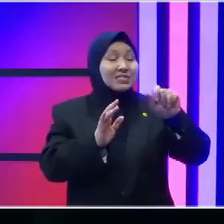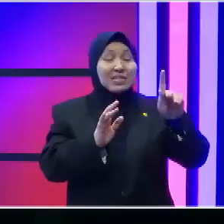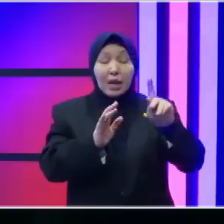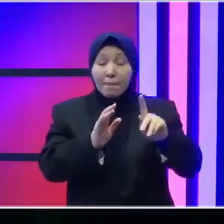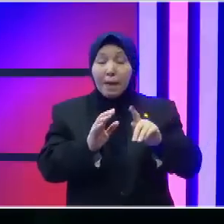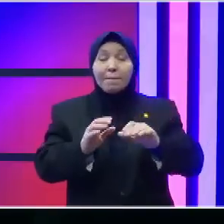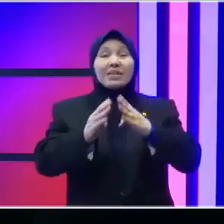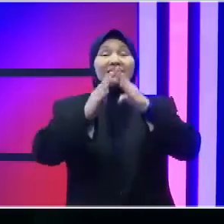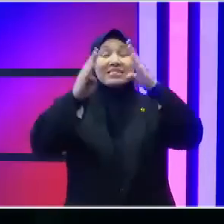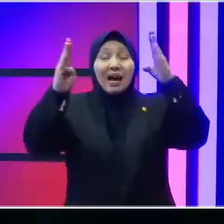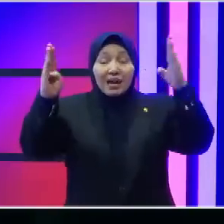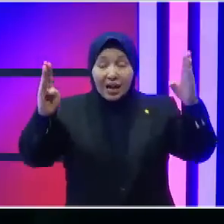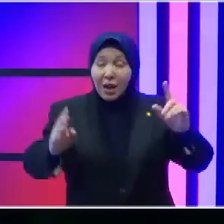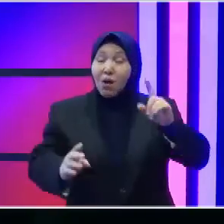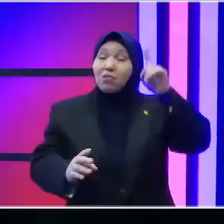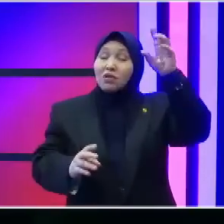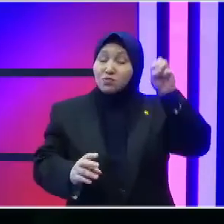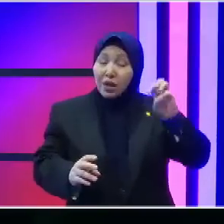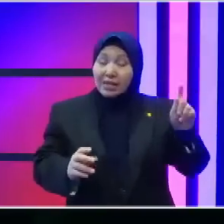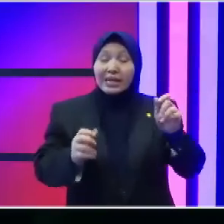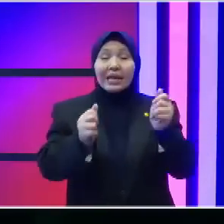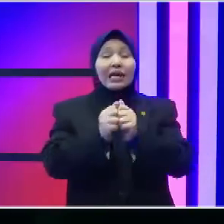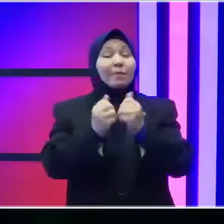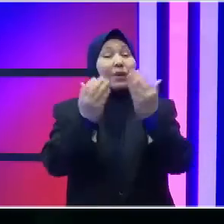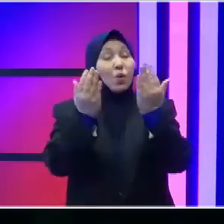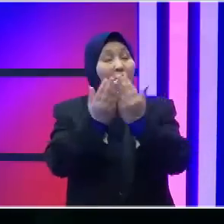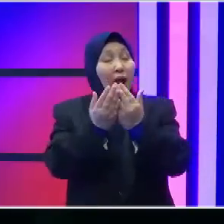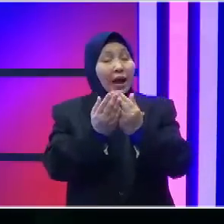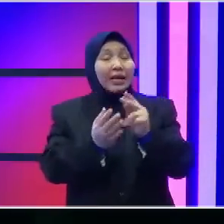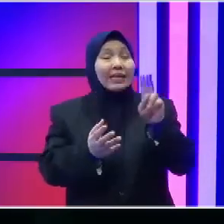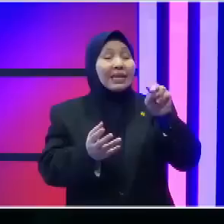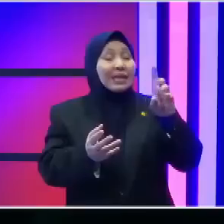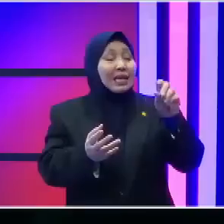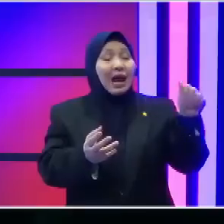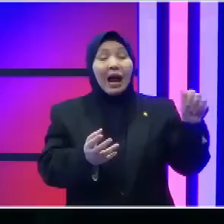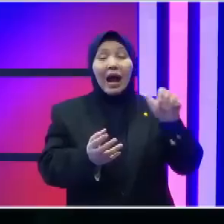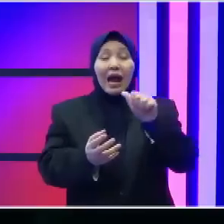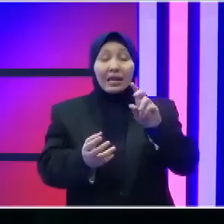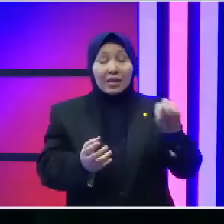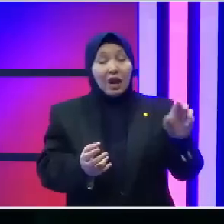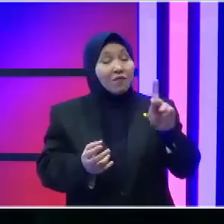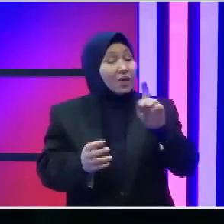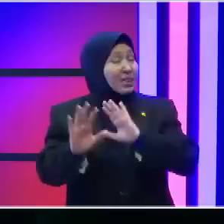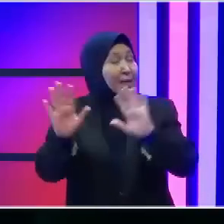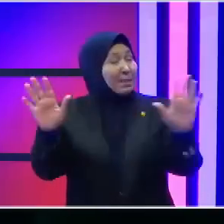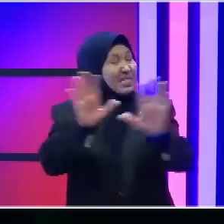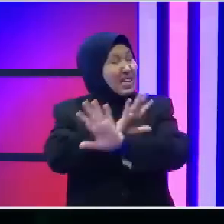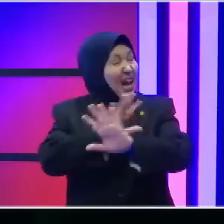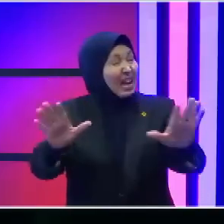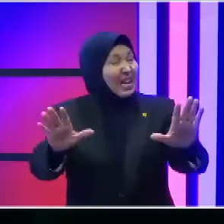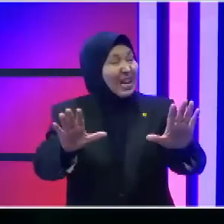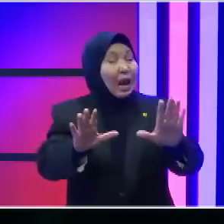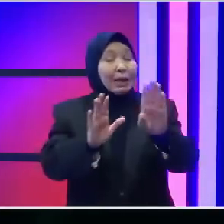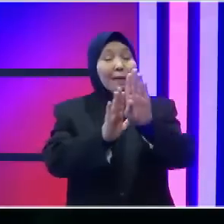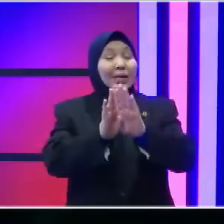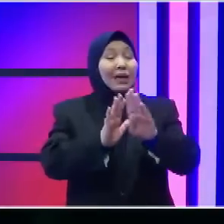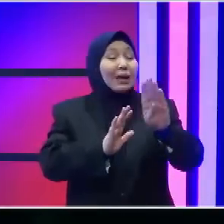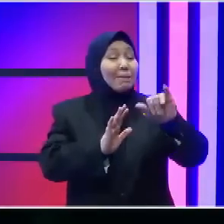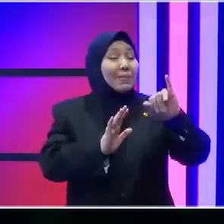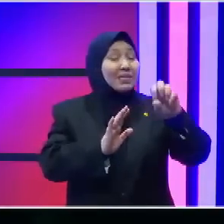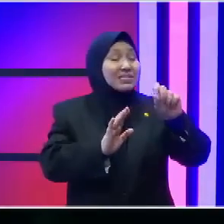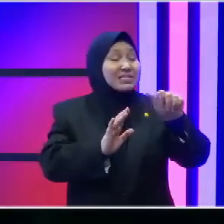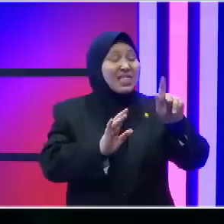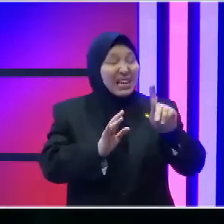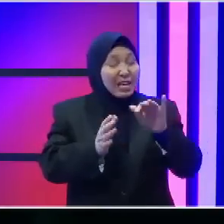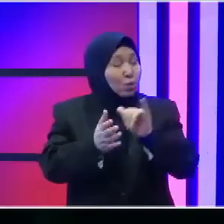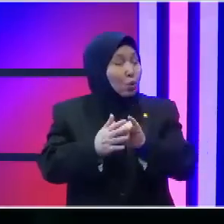membesarkan Allah Subhanahu Wa Taala, ya, dengan berdoa nidaan khafiya. Tetapi janganlah berbisik, janganlah sampai bisikan